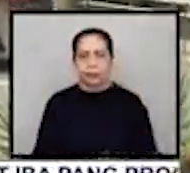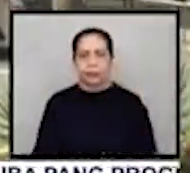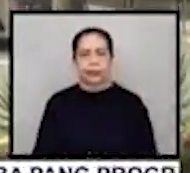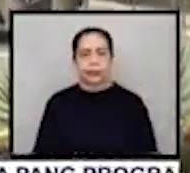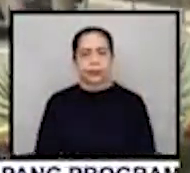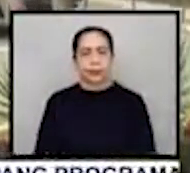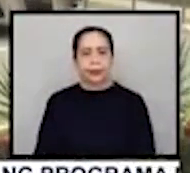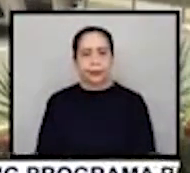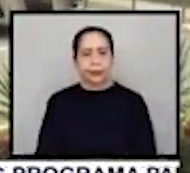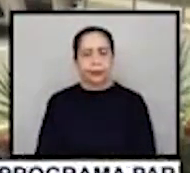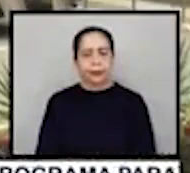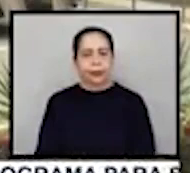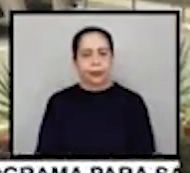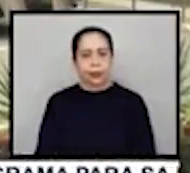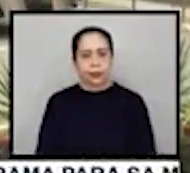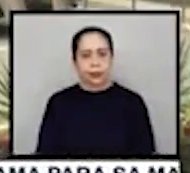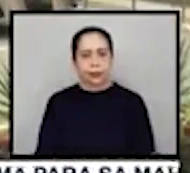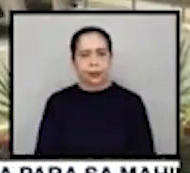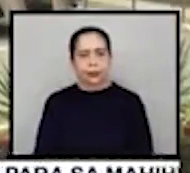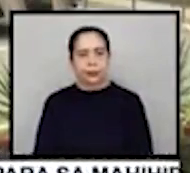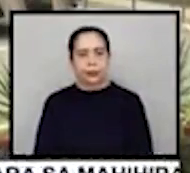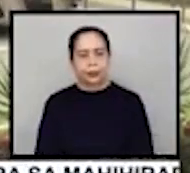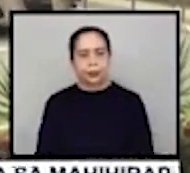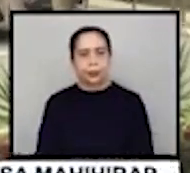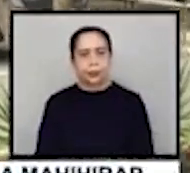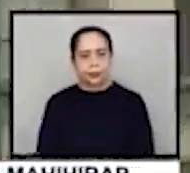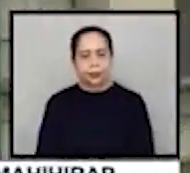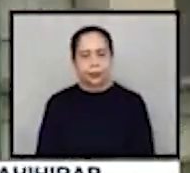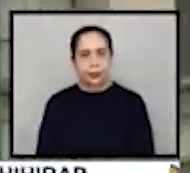Pardilla para sa Morning Show ng Bayan, Rise and Shine Pilipinas.